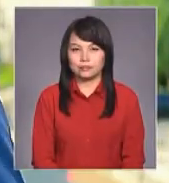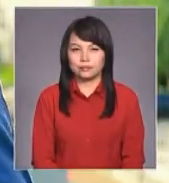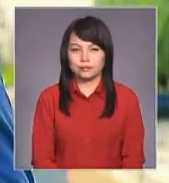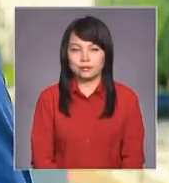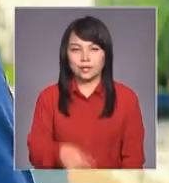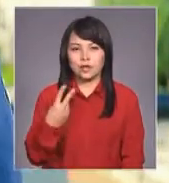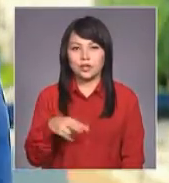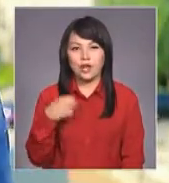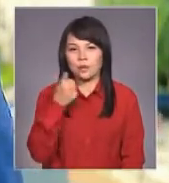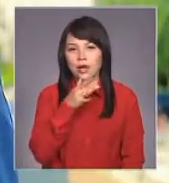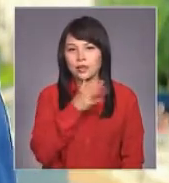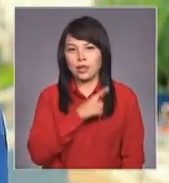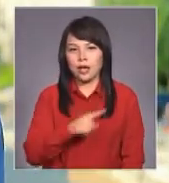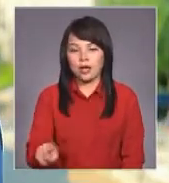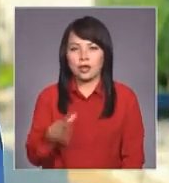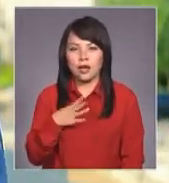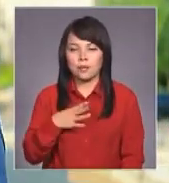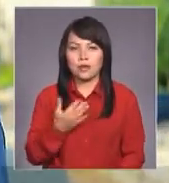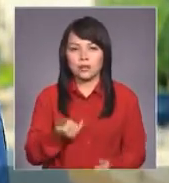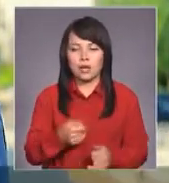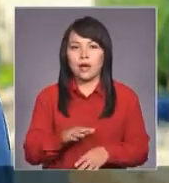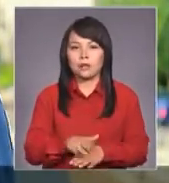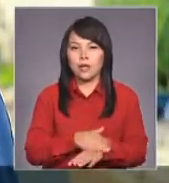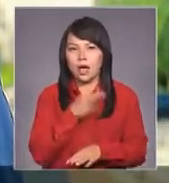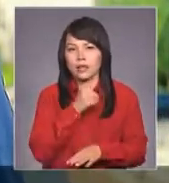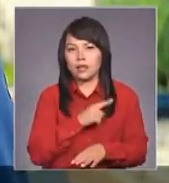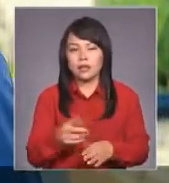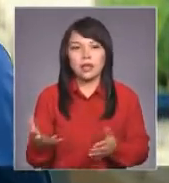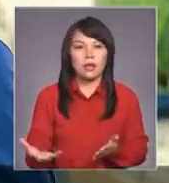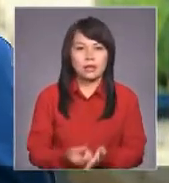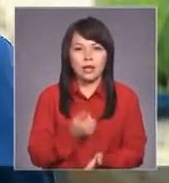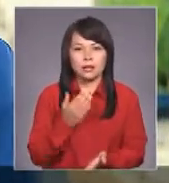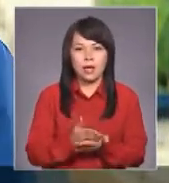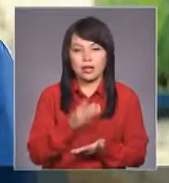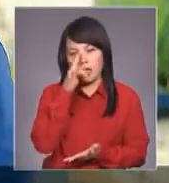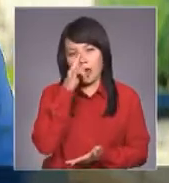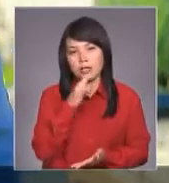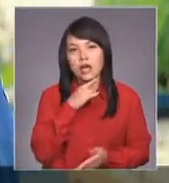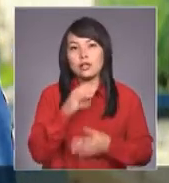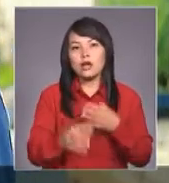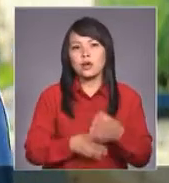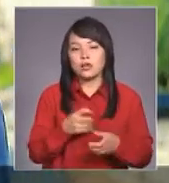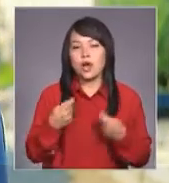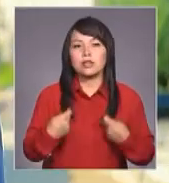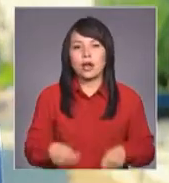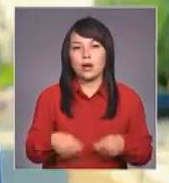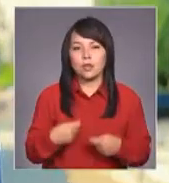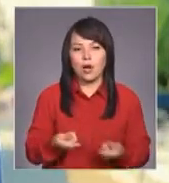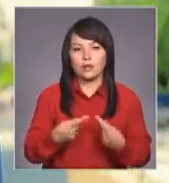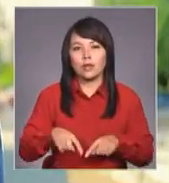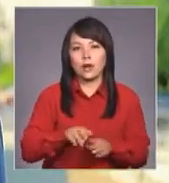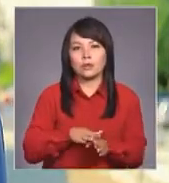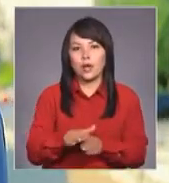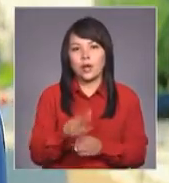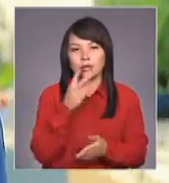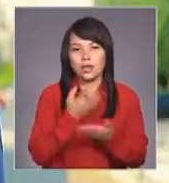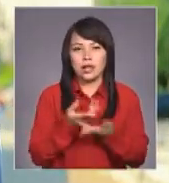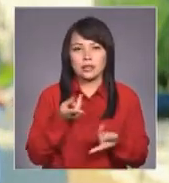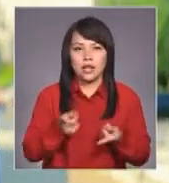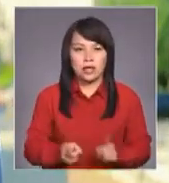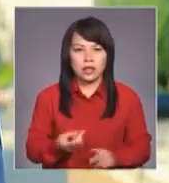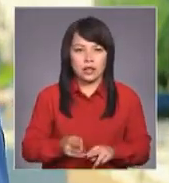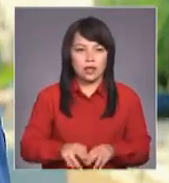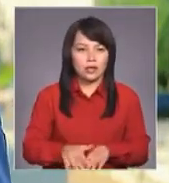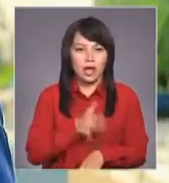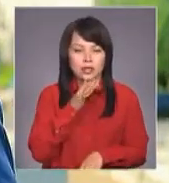20 жылға жуық жалғасқан келелі келіссөздердің жемісті нәтижесі. Қазақстан дүниежүзілік сауда ұйымының толыққанды мүшесі. Көптен